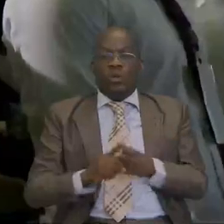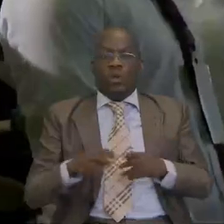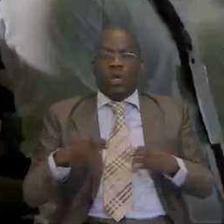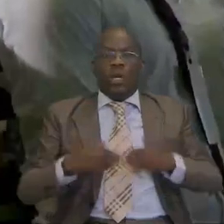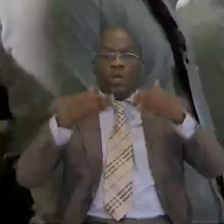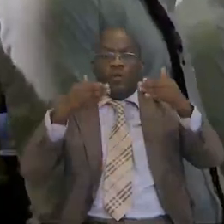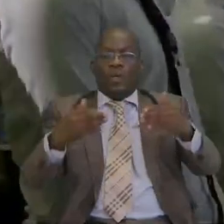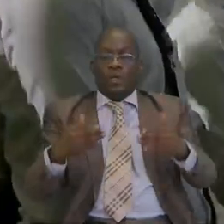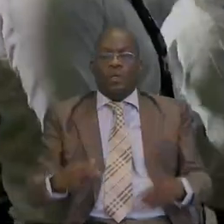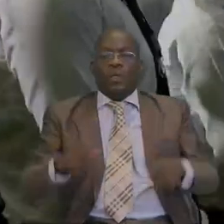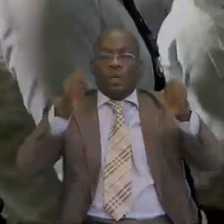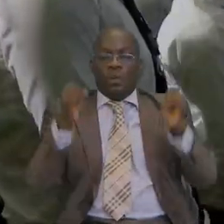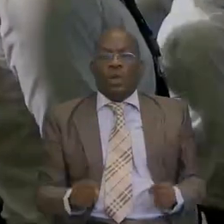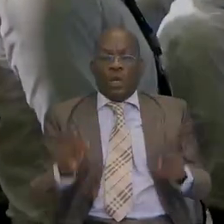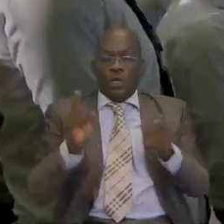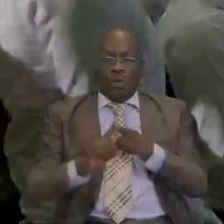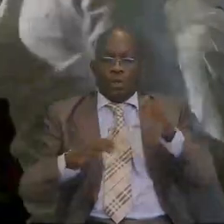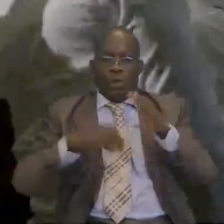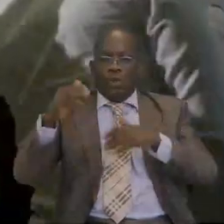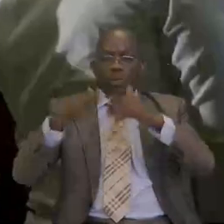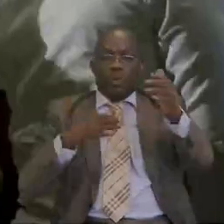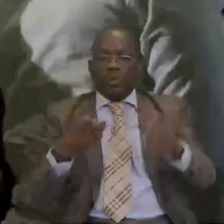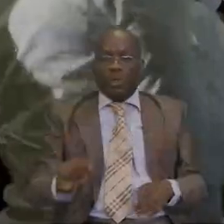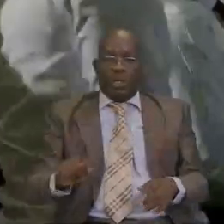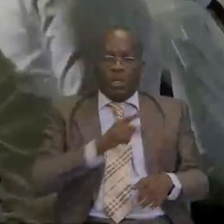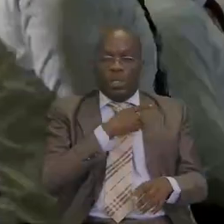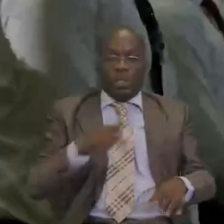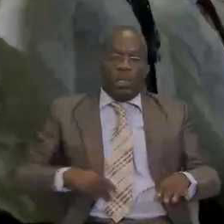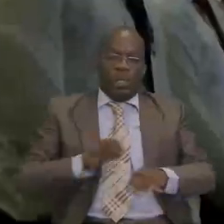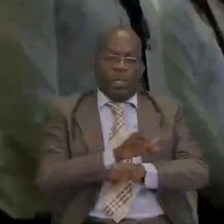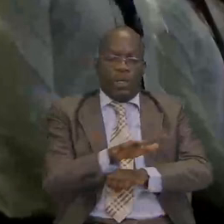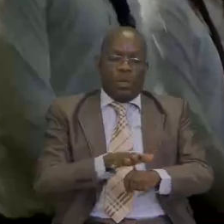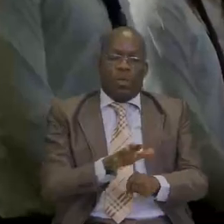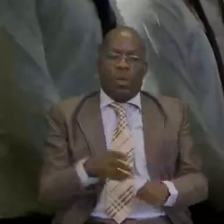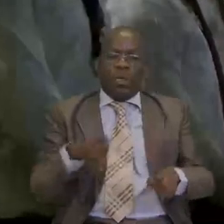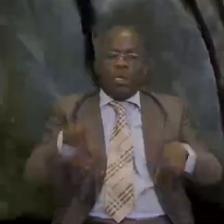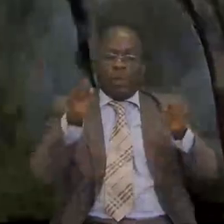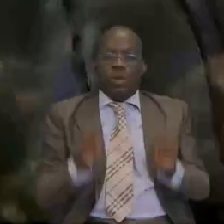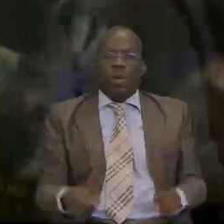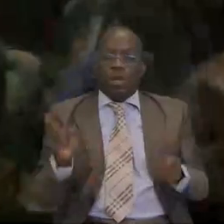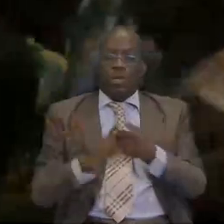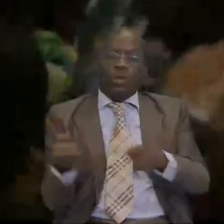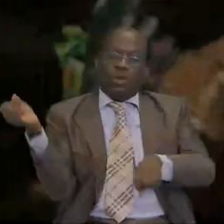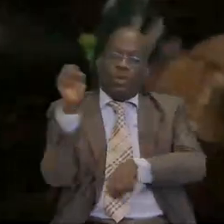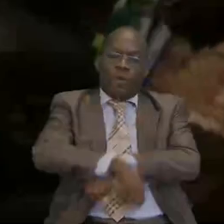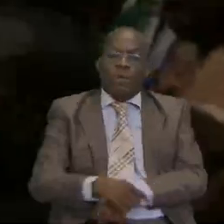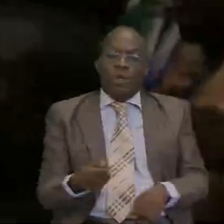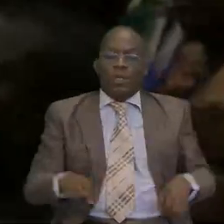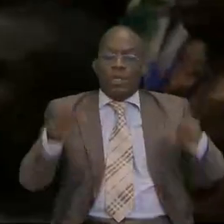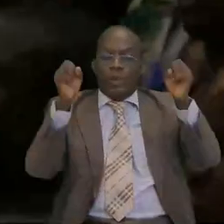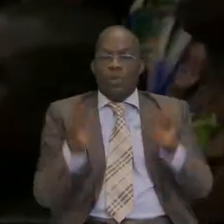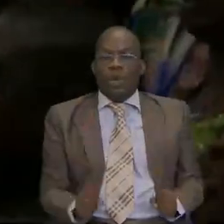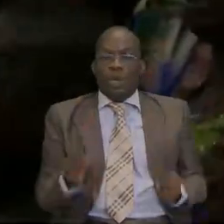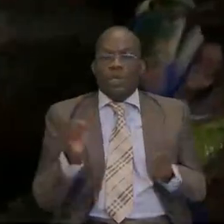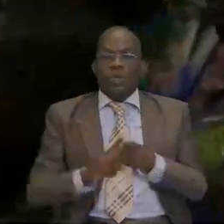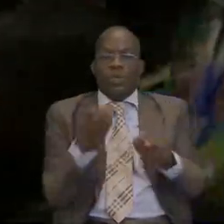avancer. La puissance pour bâtir le royaume. La puissance pour vaincre. La